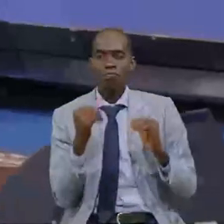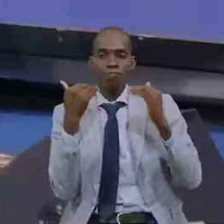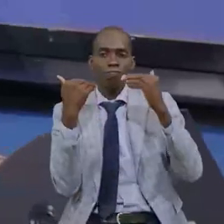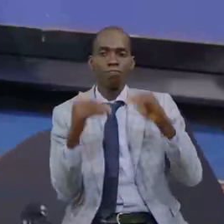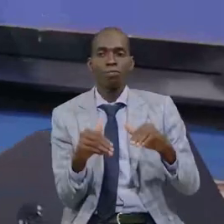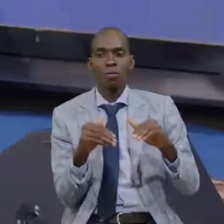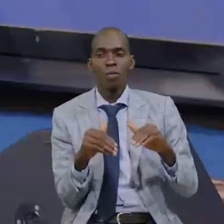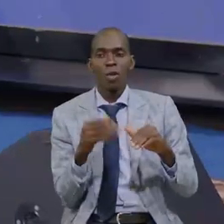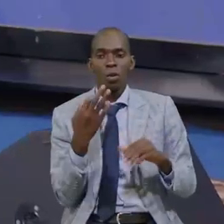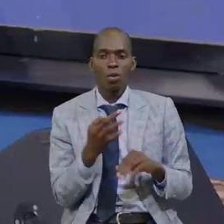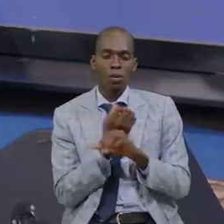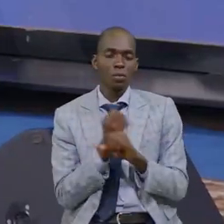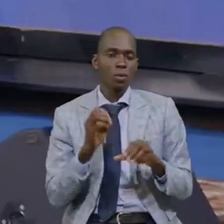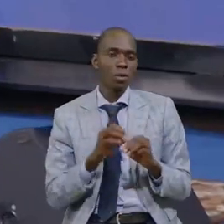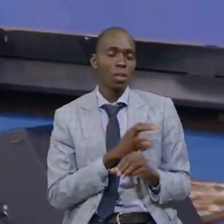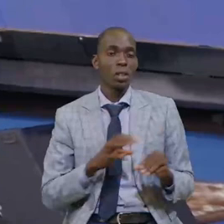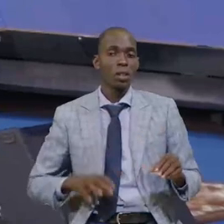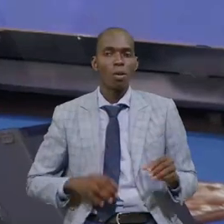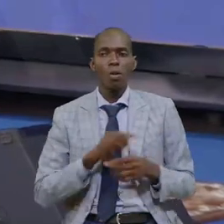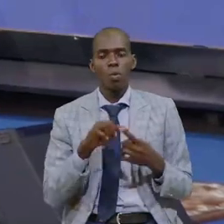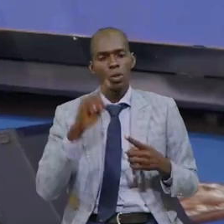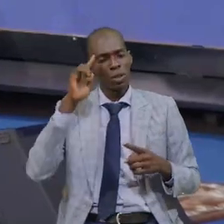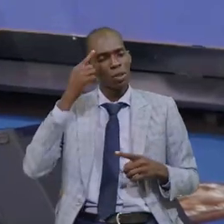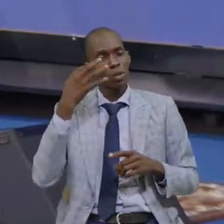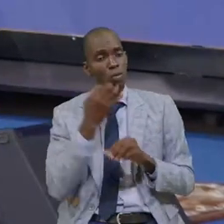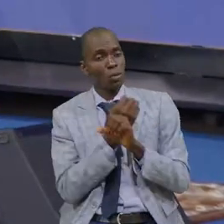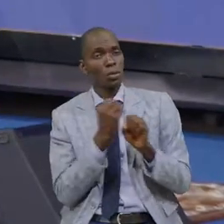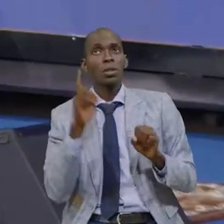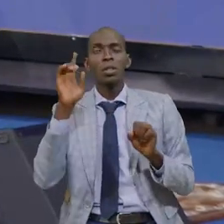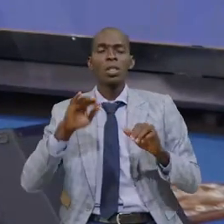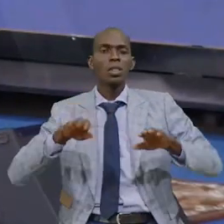salut en Christ. Quand vous pensez au salut,